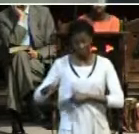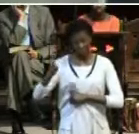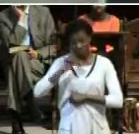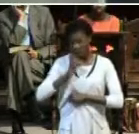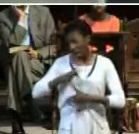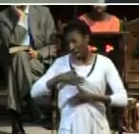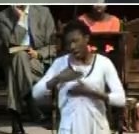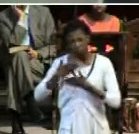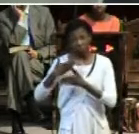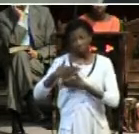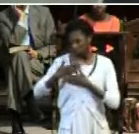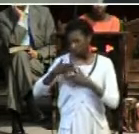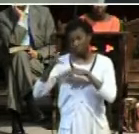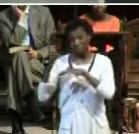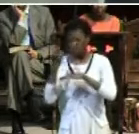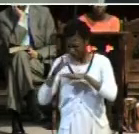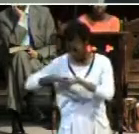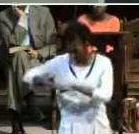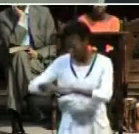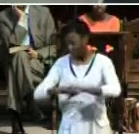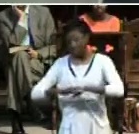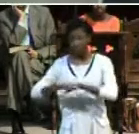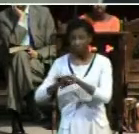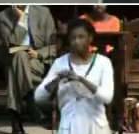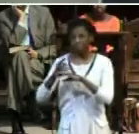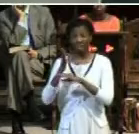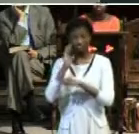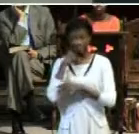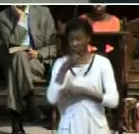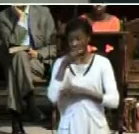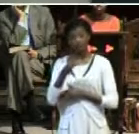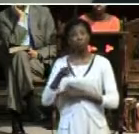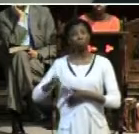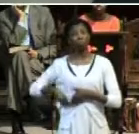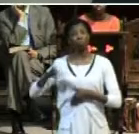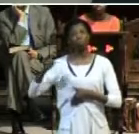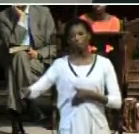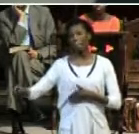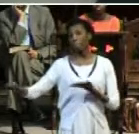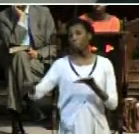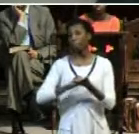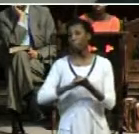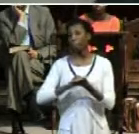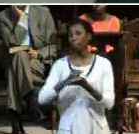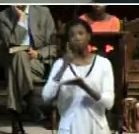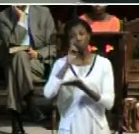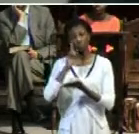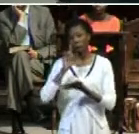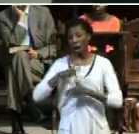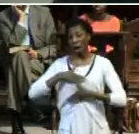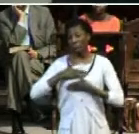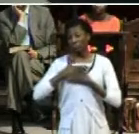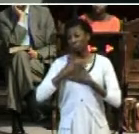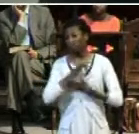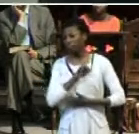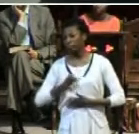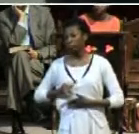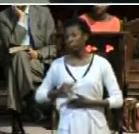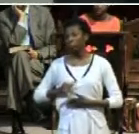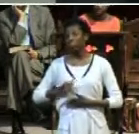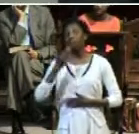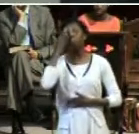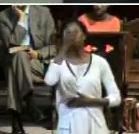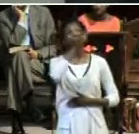m'a répandu du parfum sur mes pieds. C'est pourquoi je te dis, ses nombreux péchés sont pardonnés, puisqu'elle a beaucoup aimé. Mais celui à qui l'on pardonne